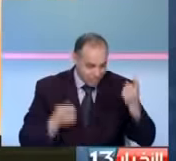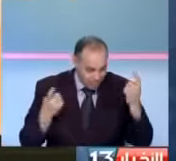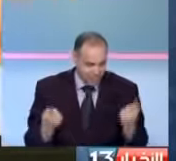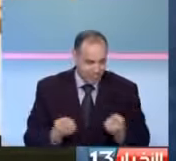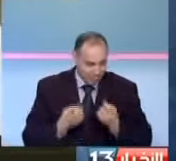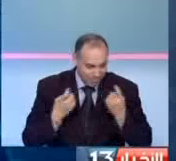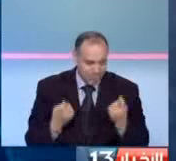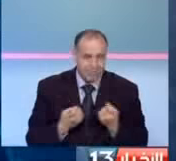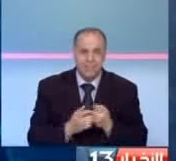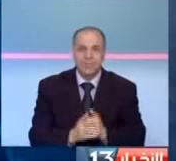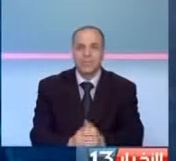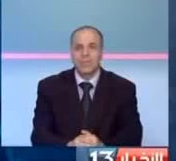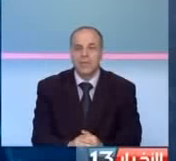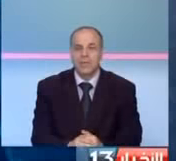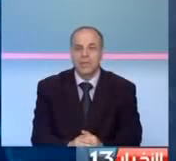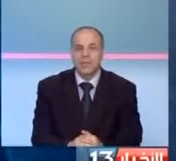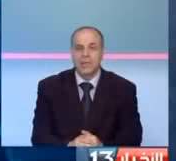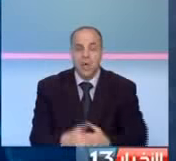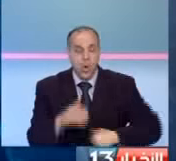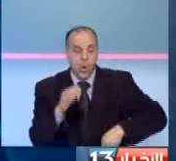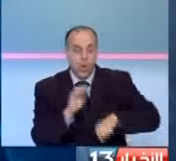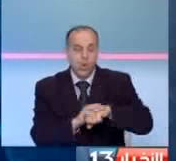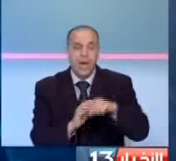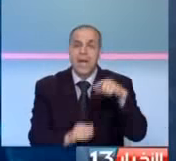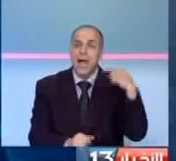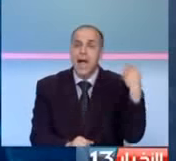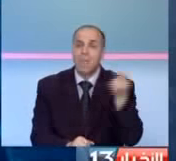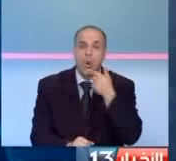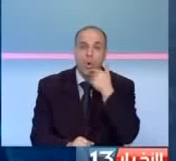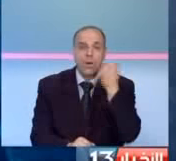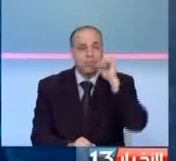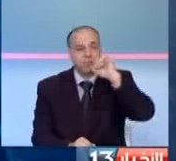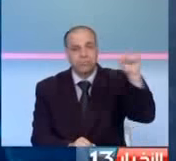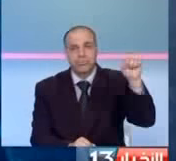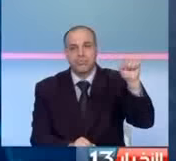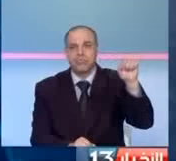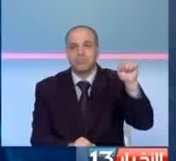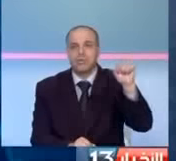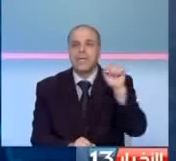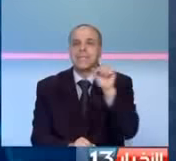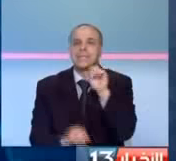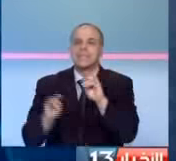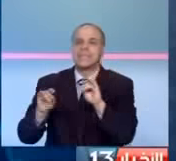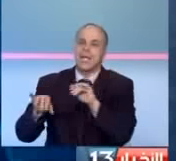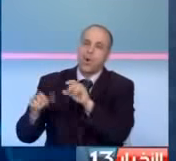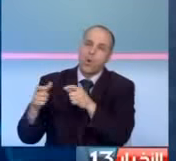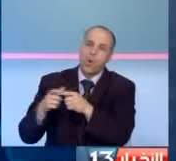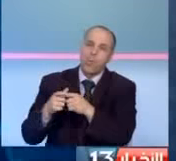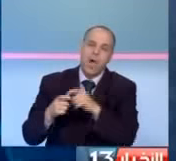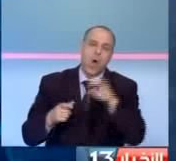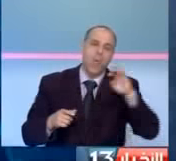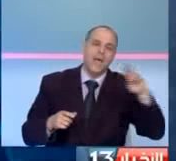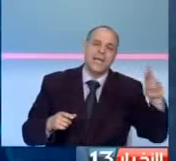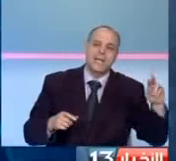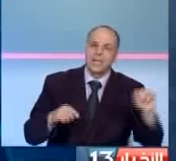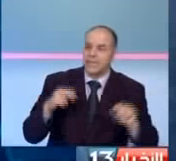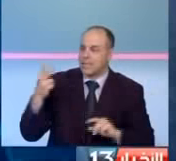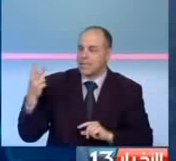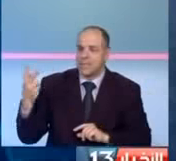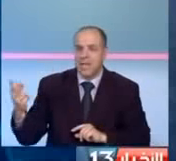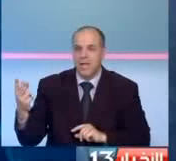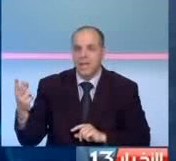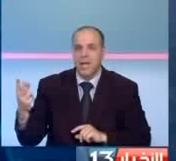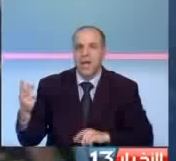ممارستها. وفي كرة القدم العالمية تغلب ويسترن سيدني على مضيفه ويلينغتون بثلاثة